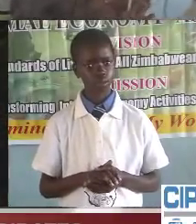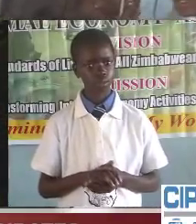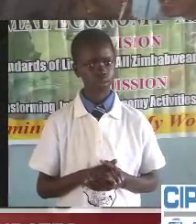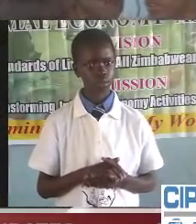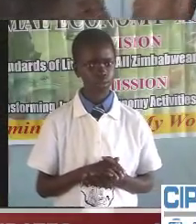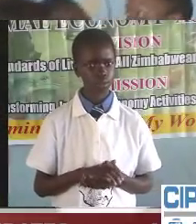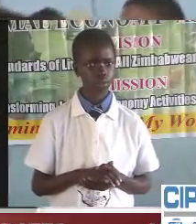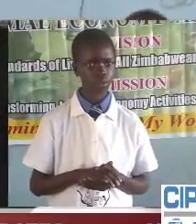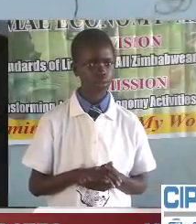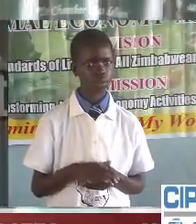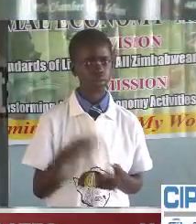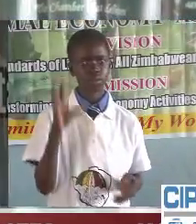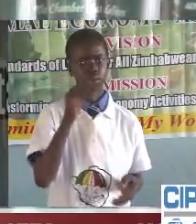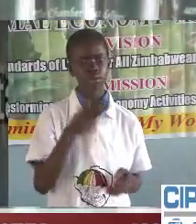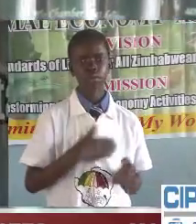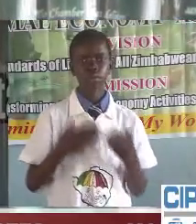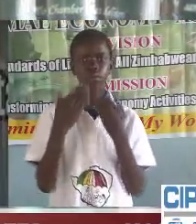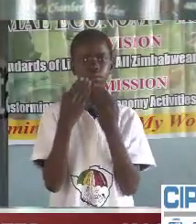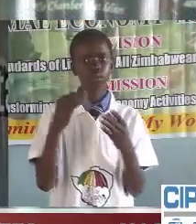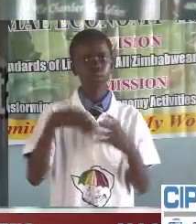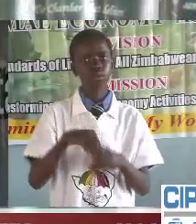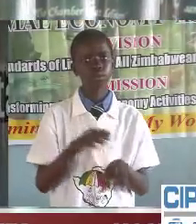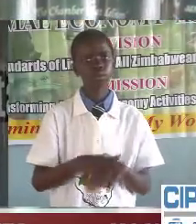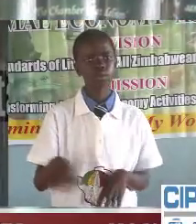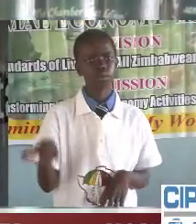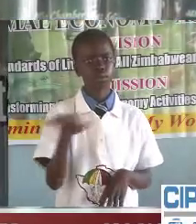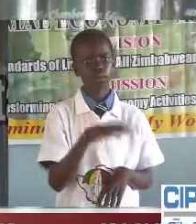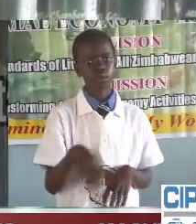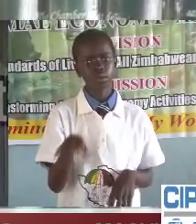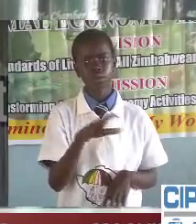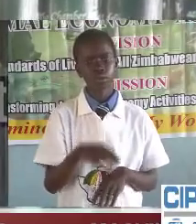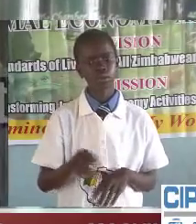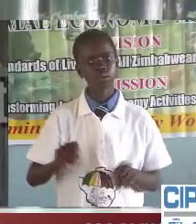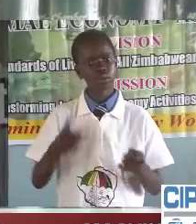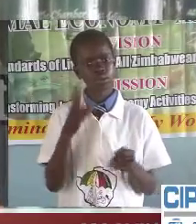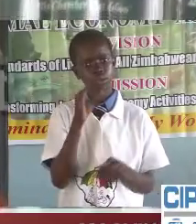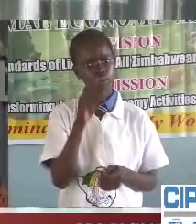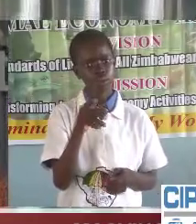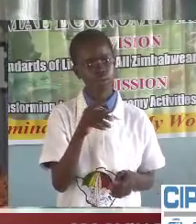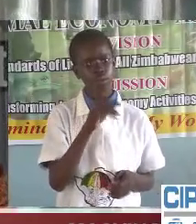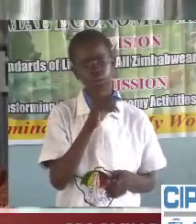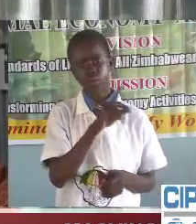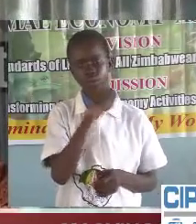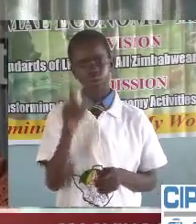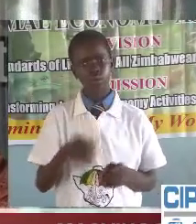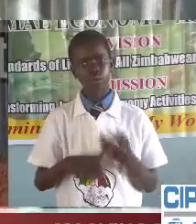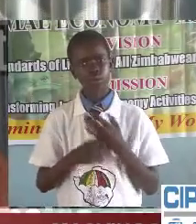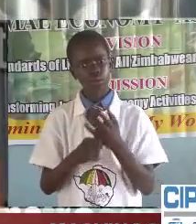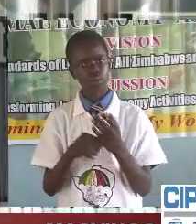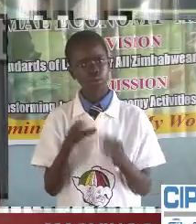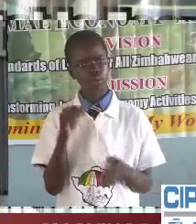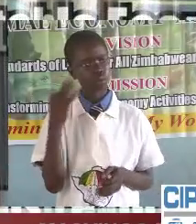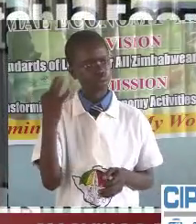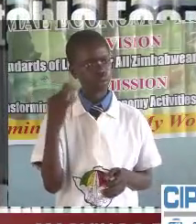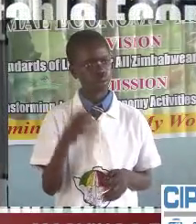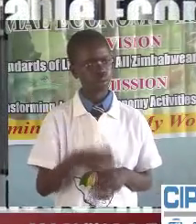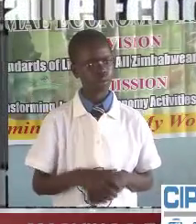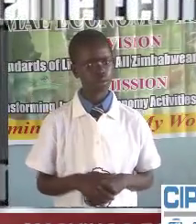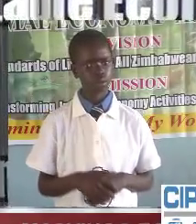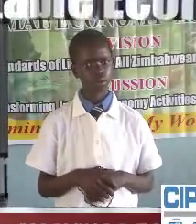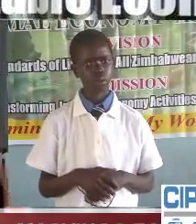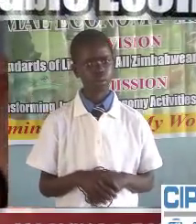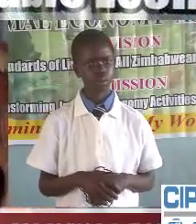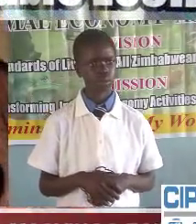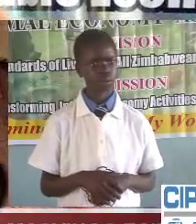pari zvino ndoda kutendai chaizvo ndoda kuti ndiinvitewo mibvunzo ndichainvita mibvunzo mitatu ndinongokumbirawo